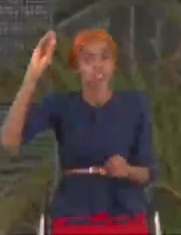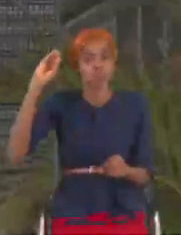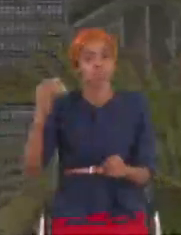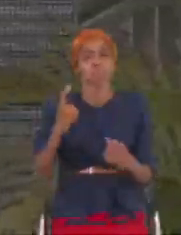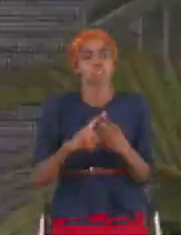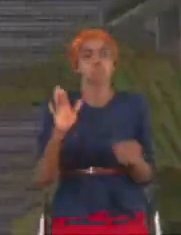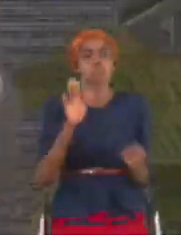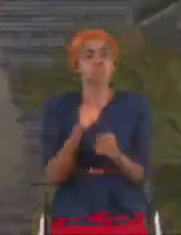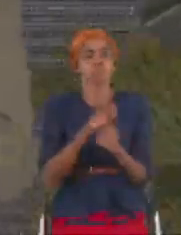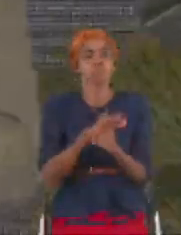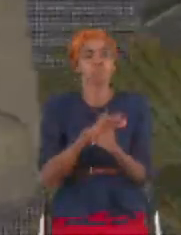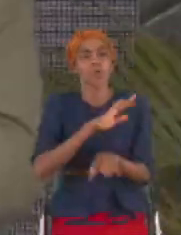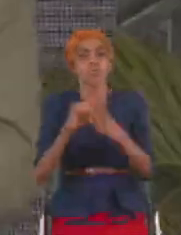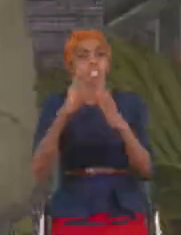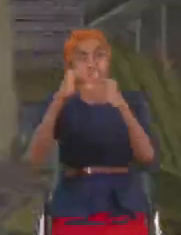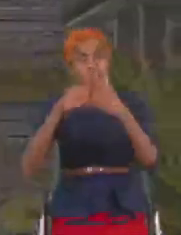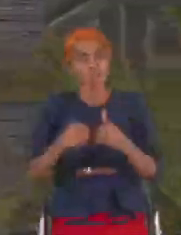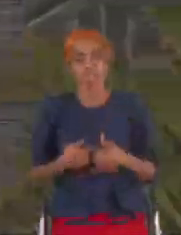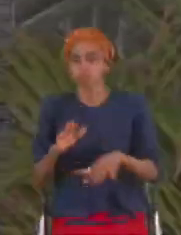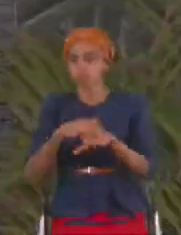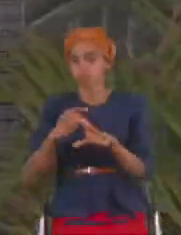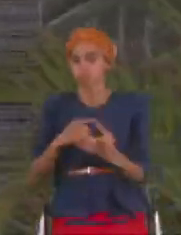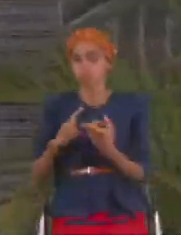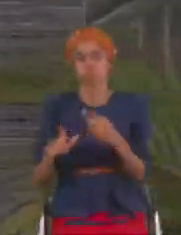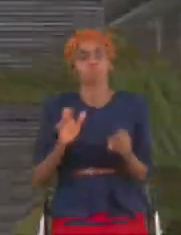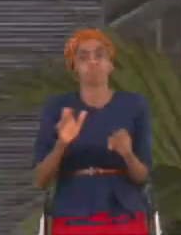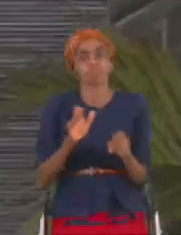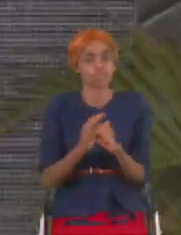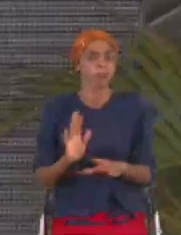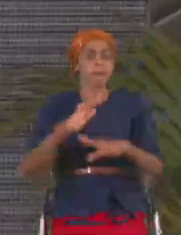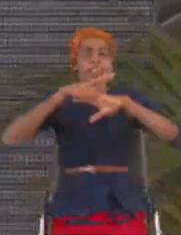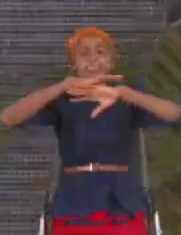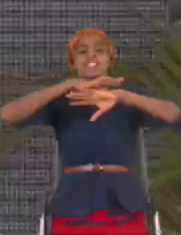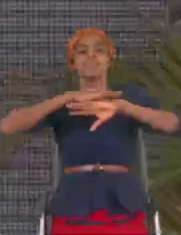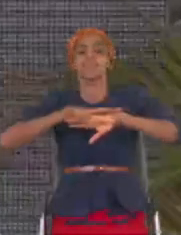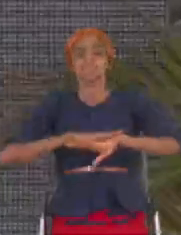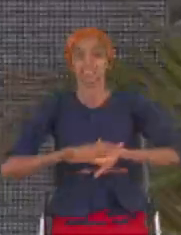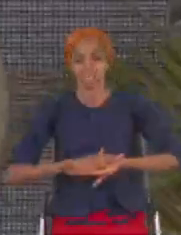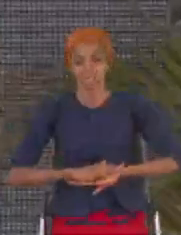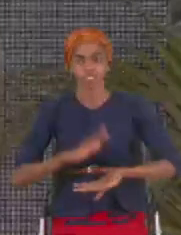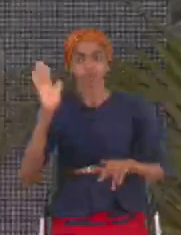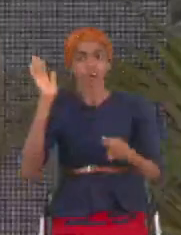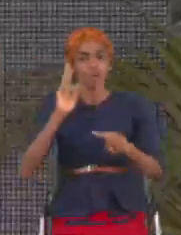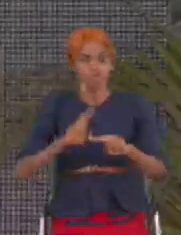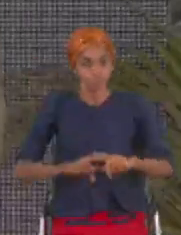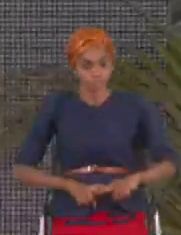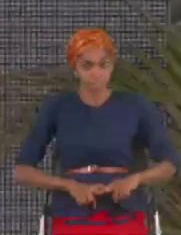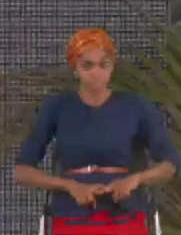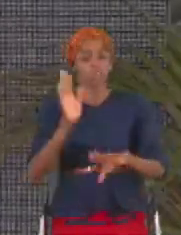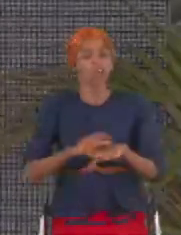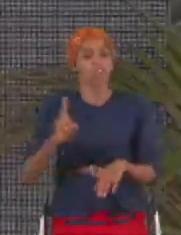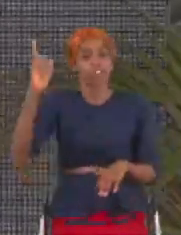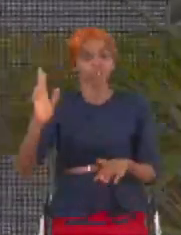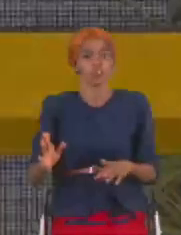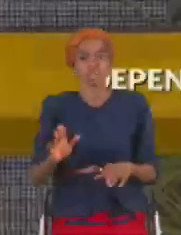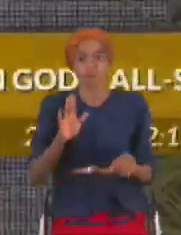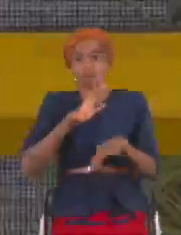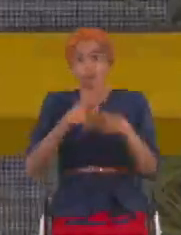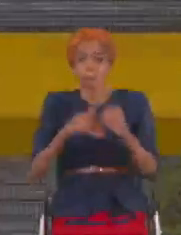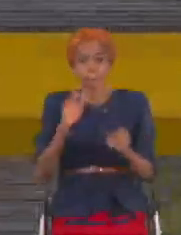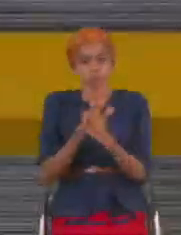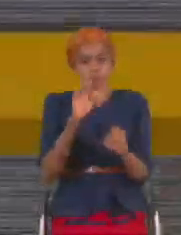accomplir tout ce qu'ils m'appellent affaire la dépendance à la gratte ou suffit à lagrasse tout